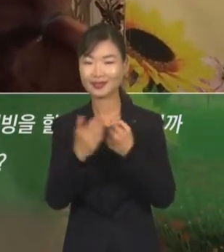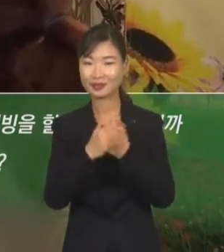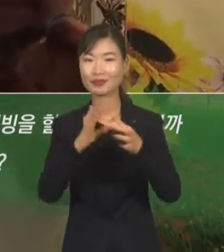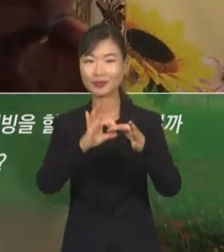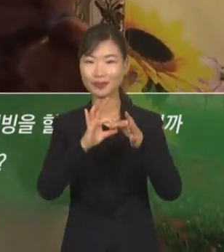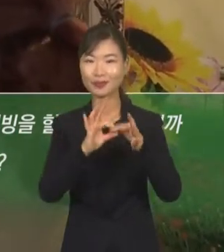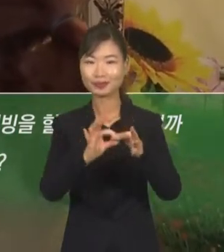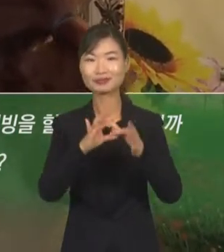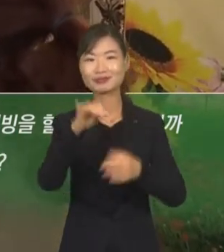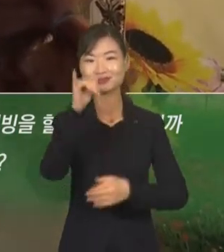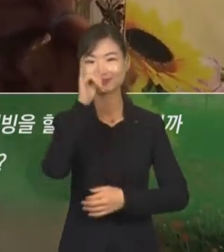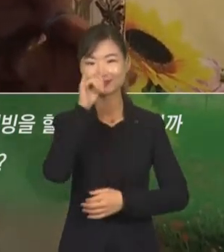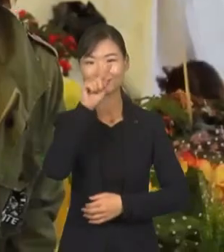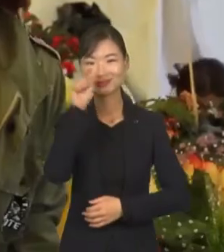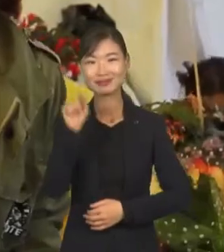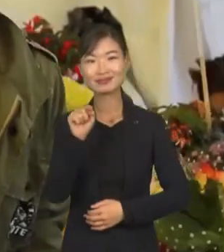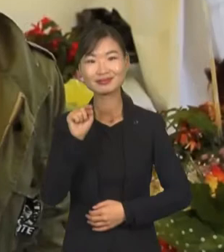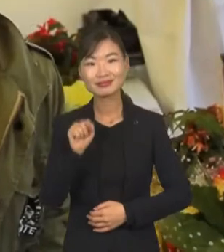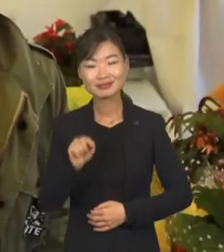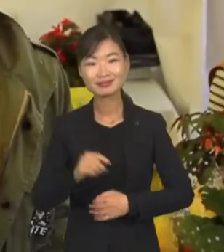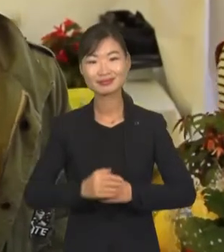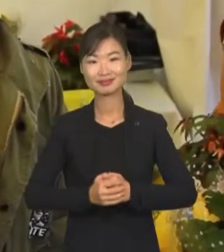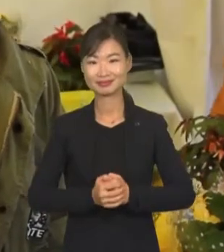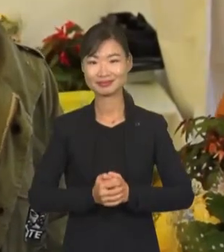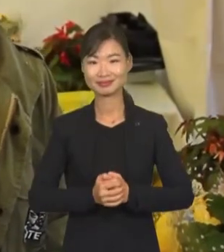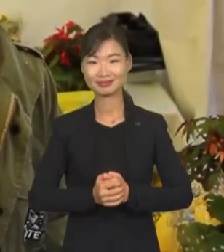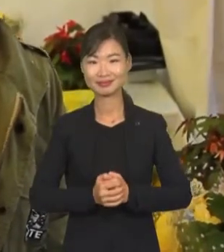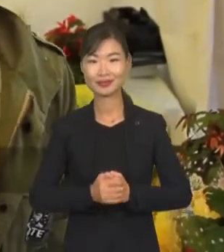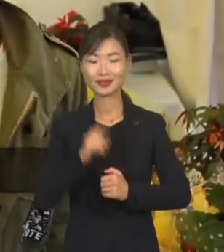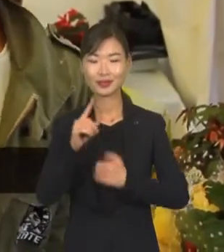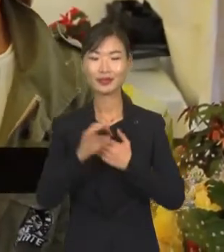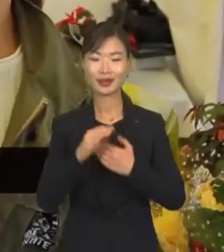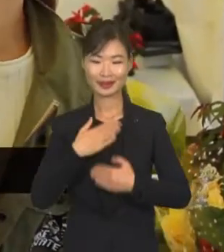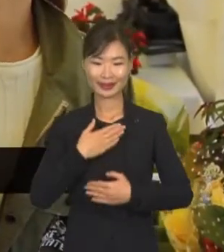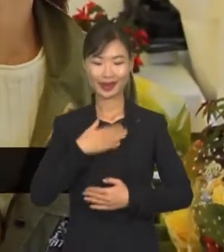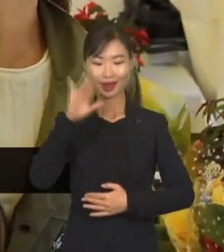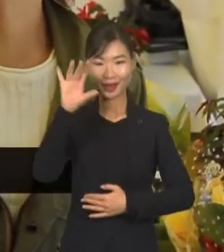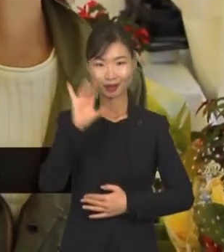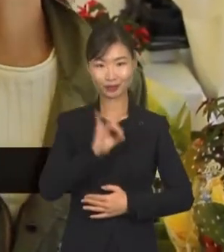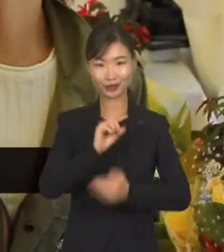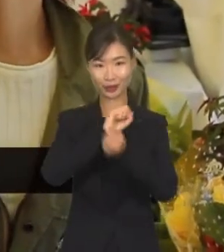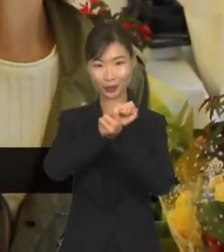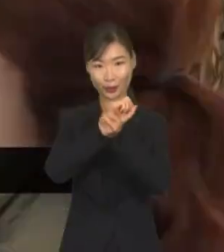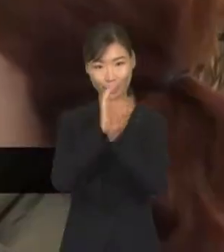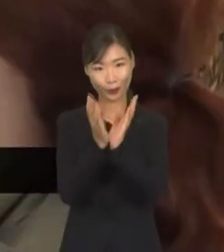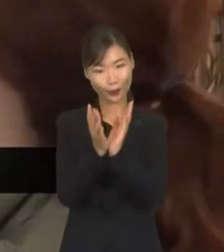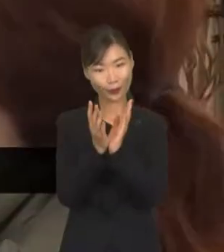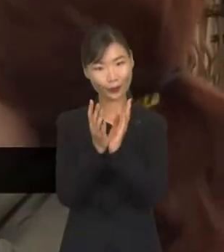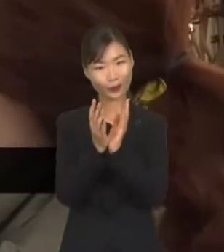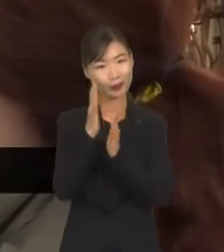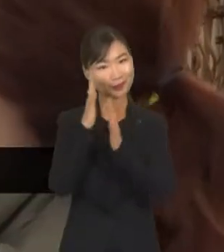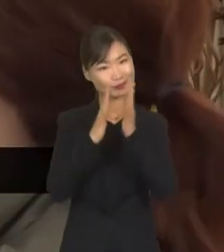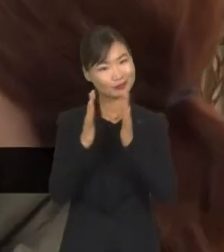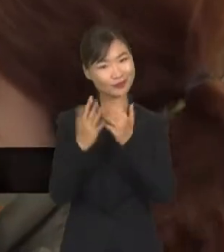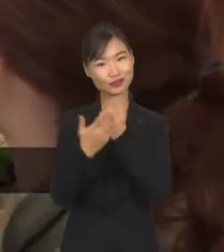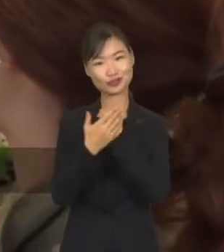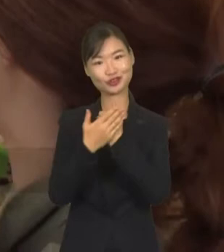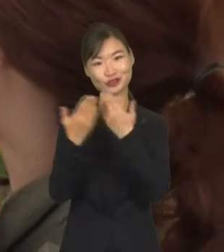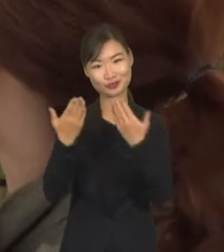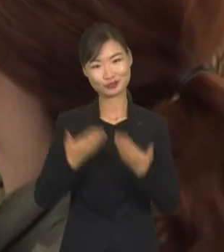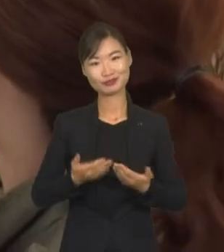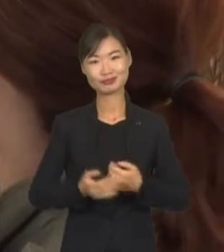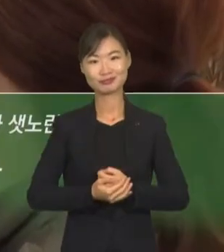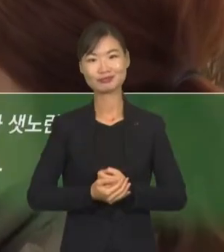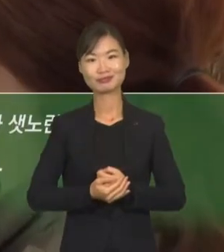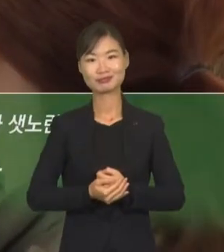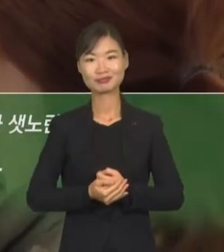연관이 있다고 할 수 있지 않을까요? 그러면 저한테 어울리는 꽃 화분 하나만 추천해주세요.